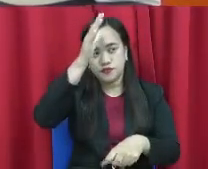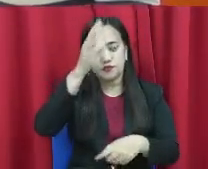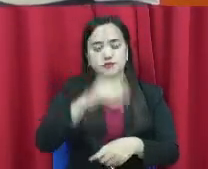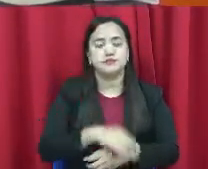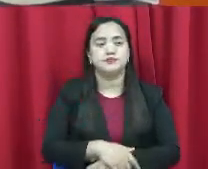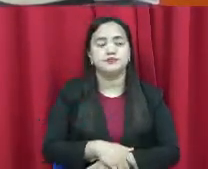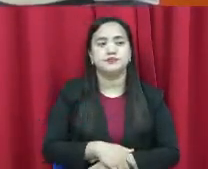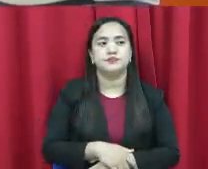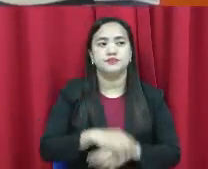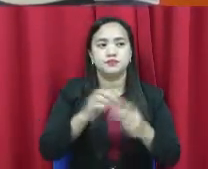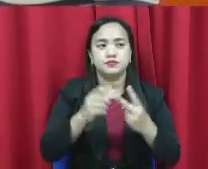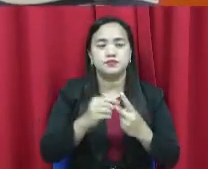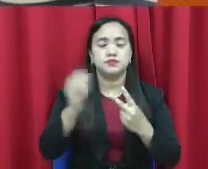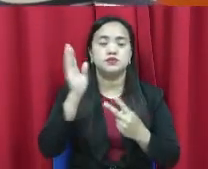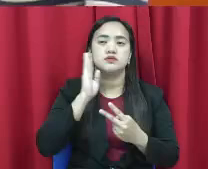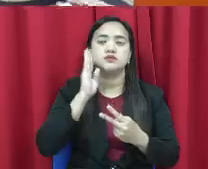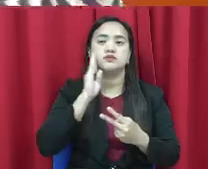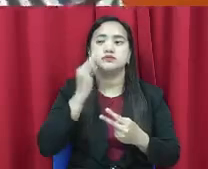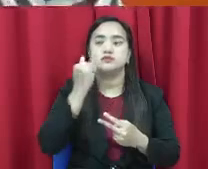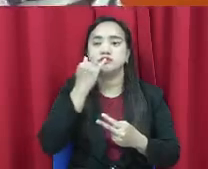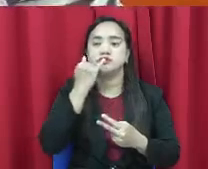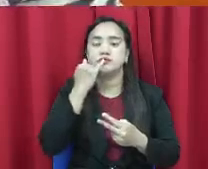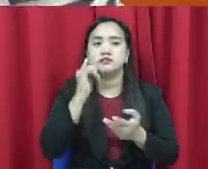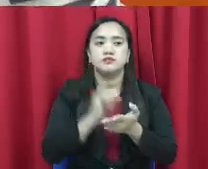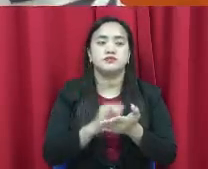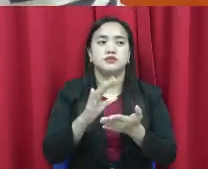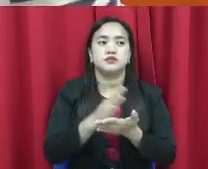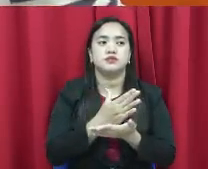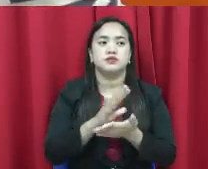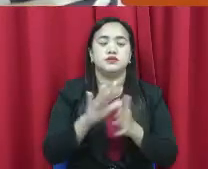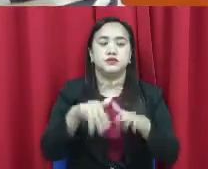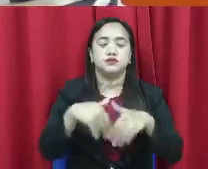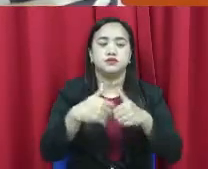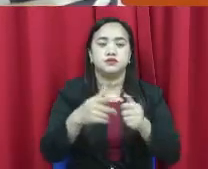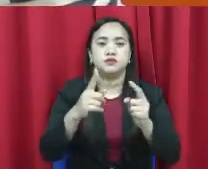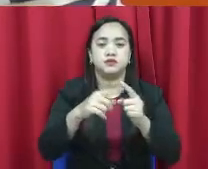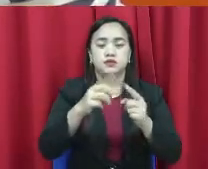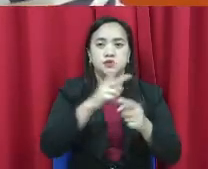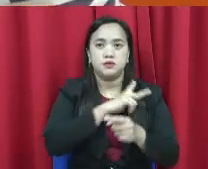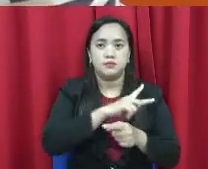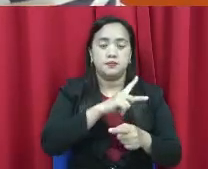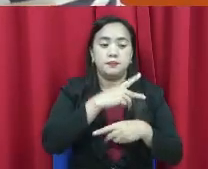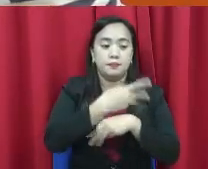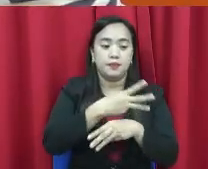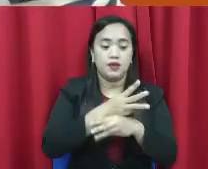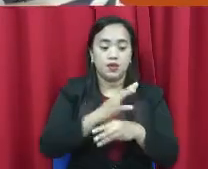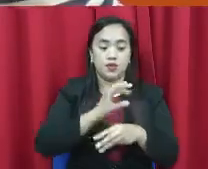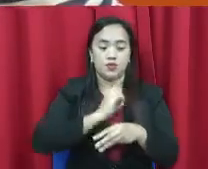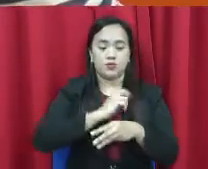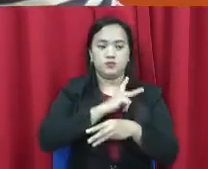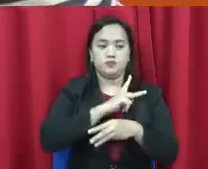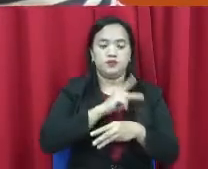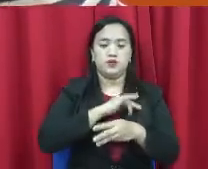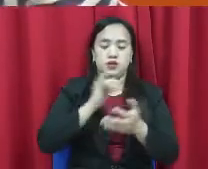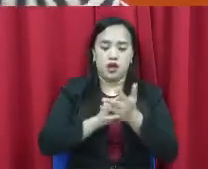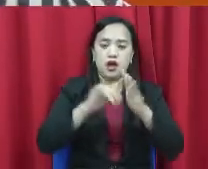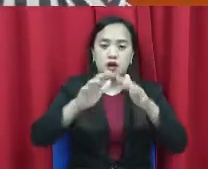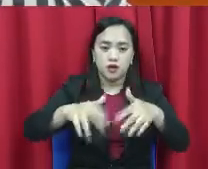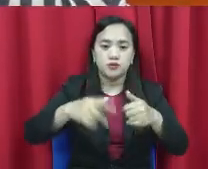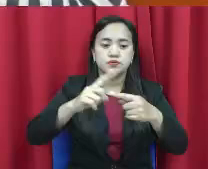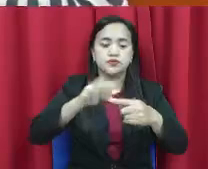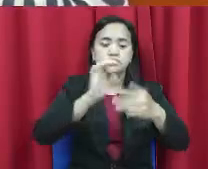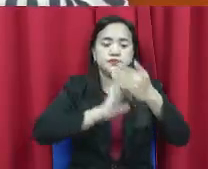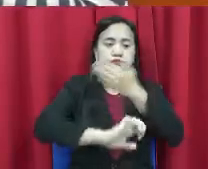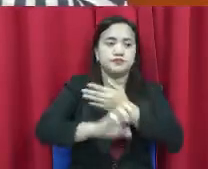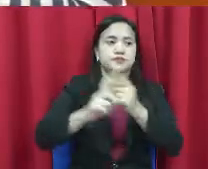namin iner niya rin kung paano siya gumawa ng personal decision Paano siya pumasok sa pag-aasawa Sabi